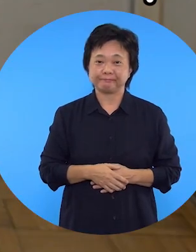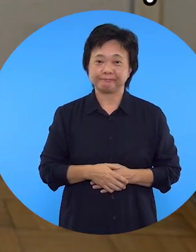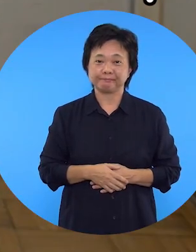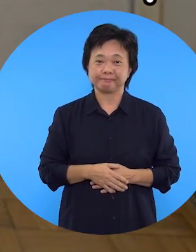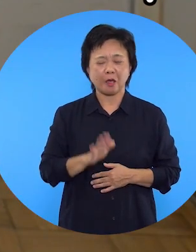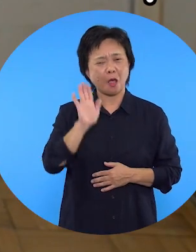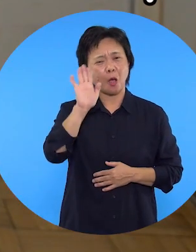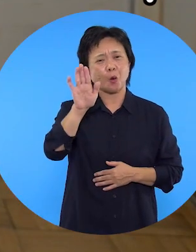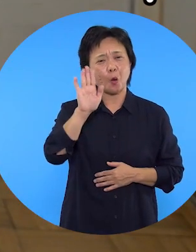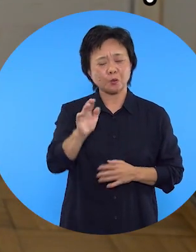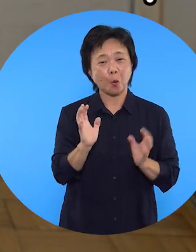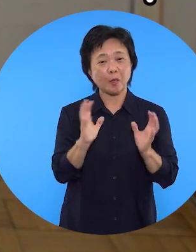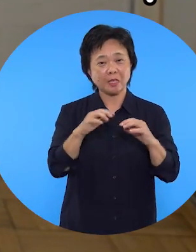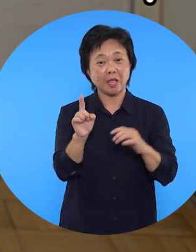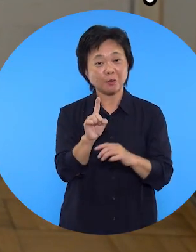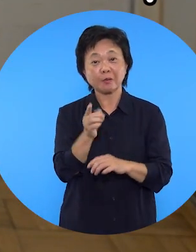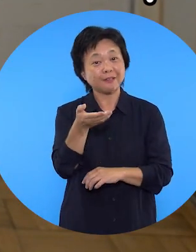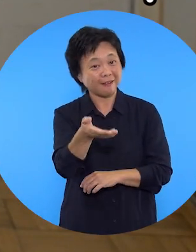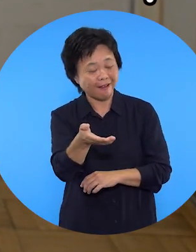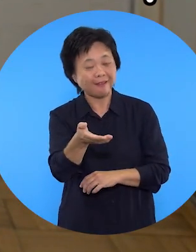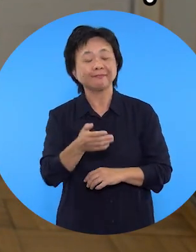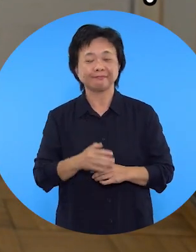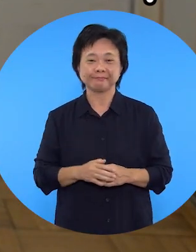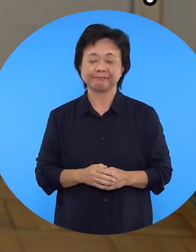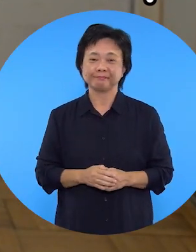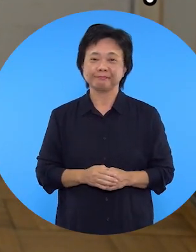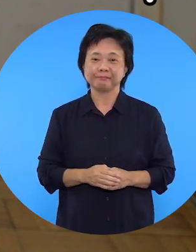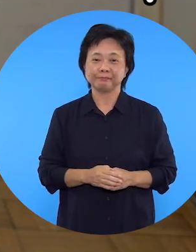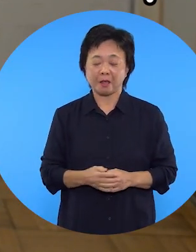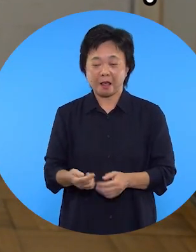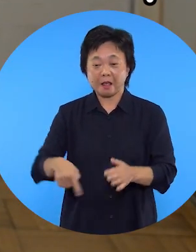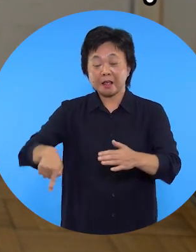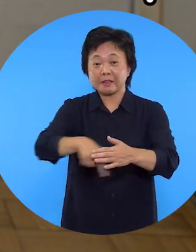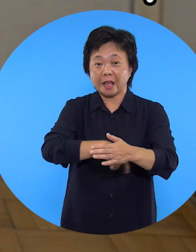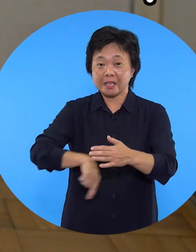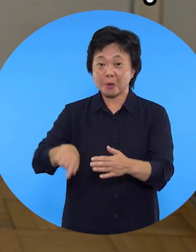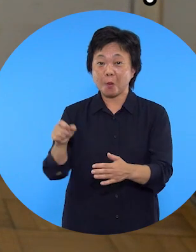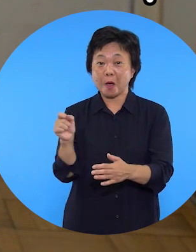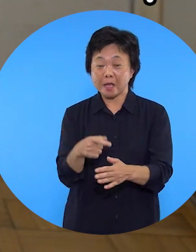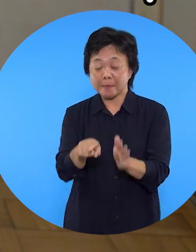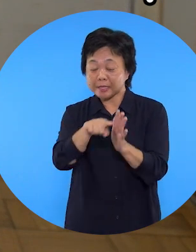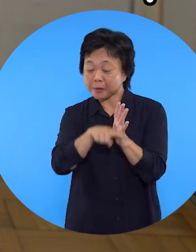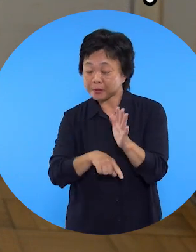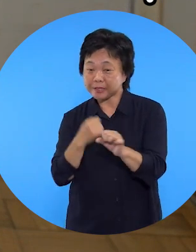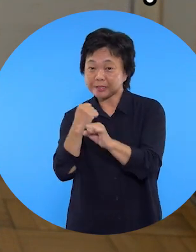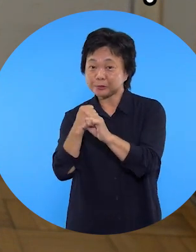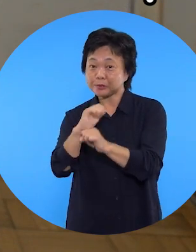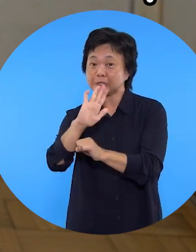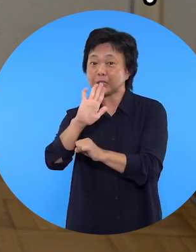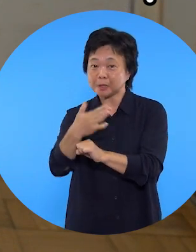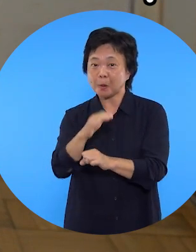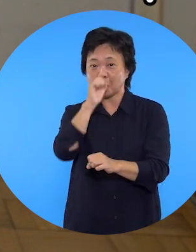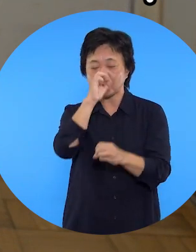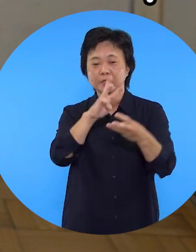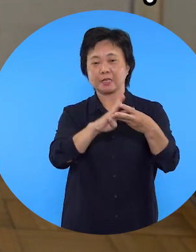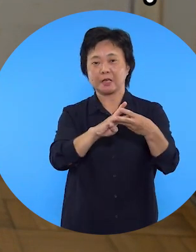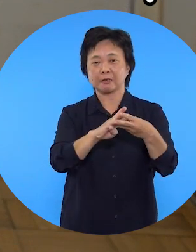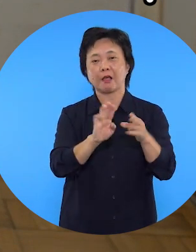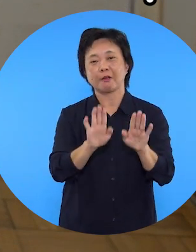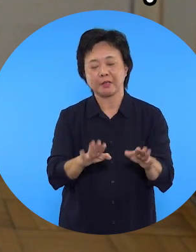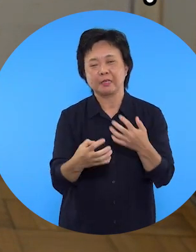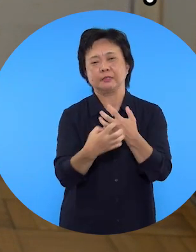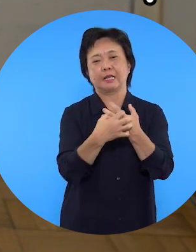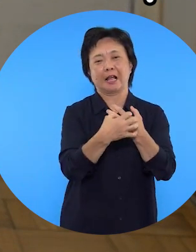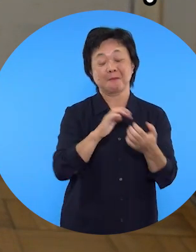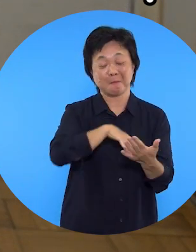あの来月はどんなお野菜が採れますかというところでちょっと献立の方はの早めに立ててはいるんですけれどもあの吉田さんの方